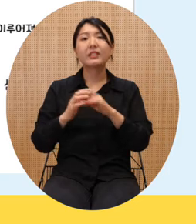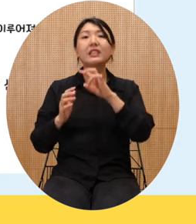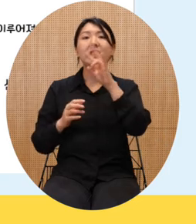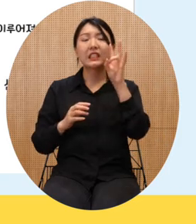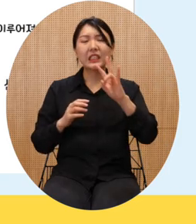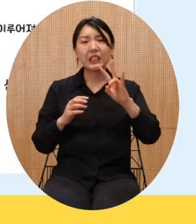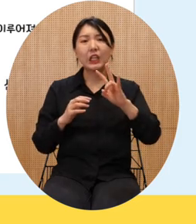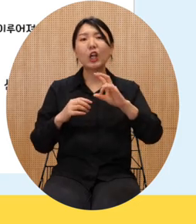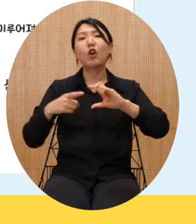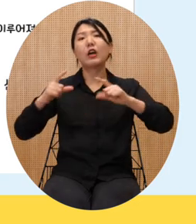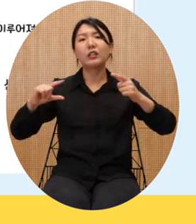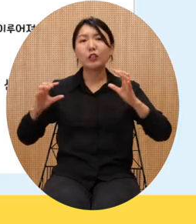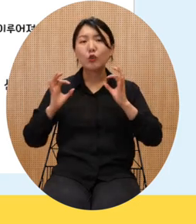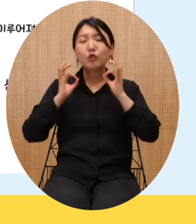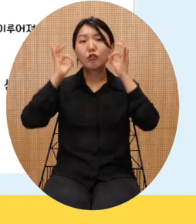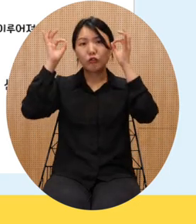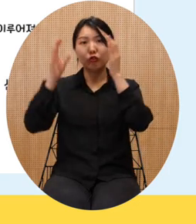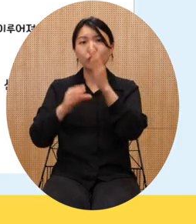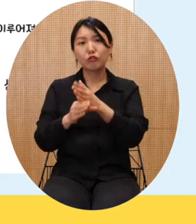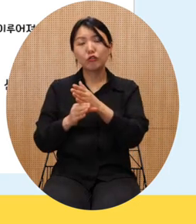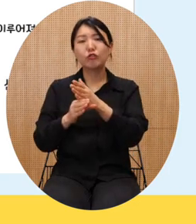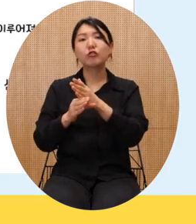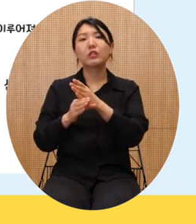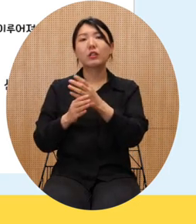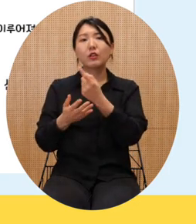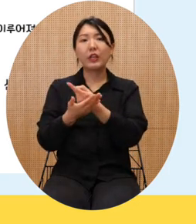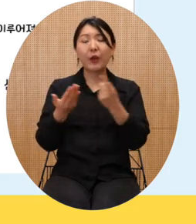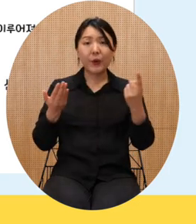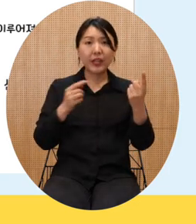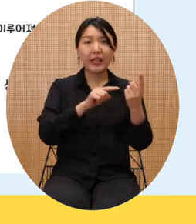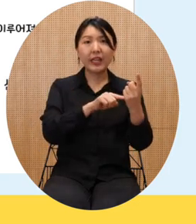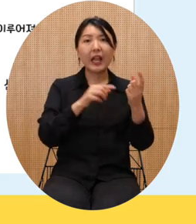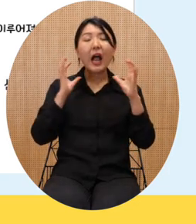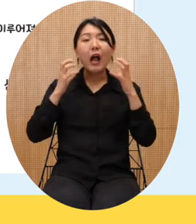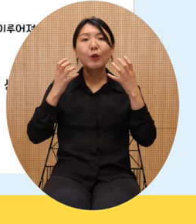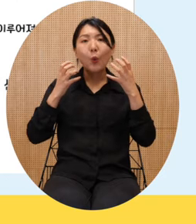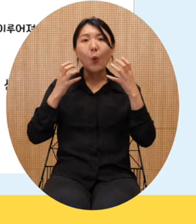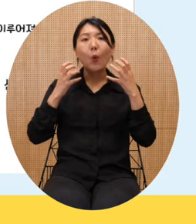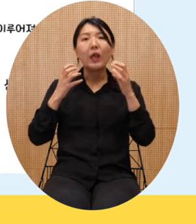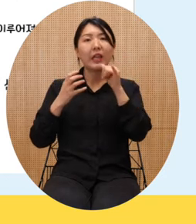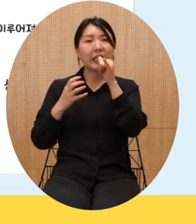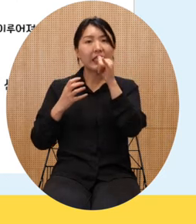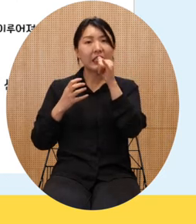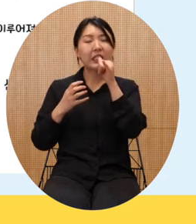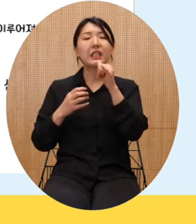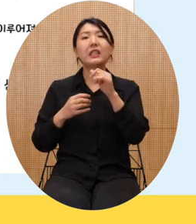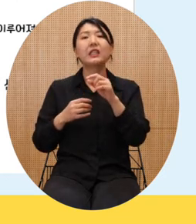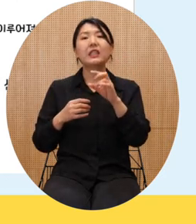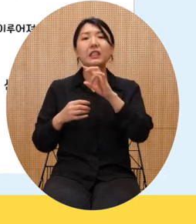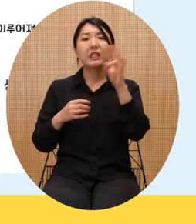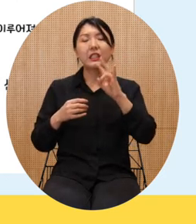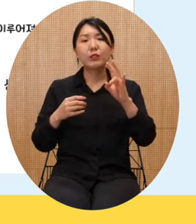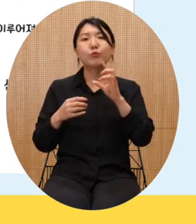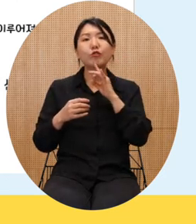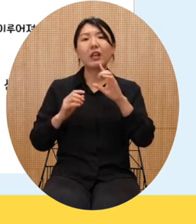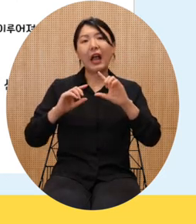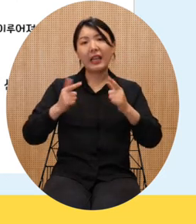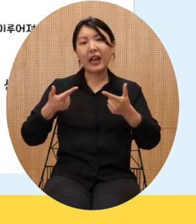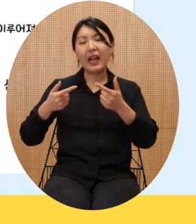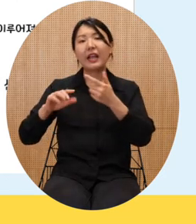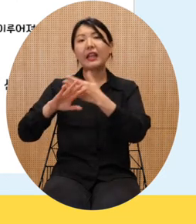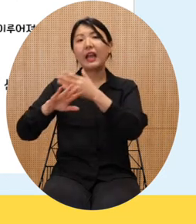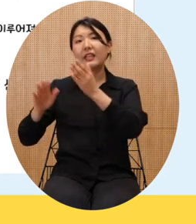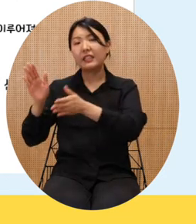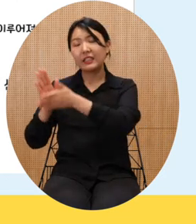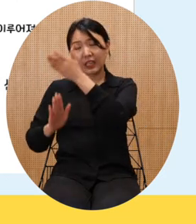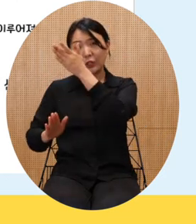나오거든요. 사례로서. 그래서 그 지금 시흥이 굉장히 많은 노력을 하고 있지만 소외되고 있는